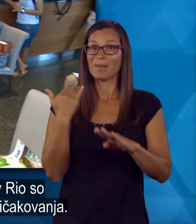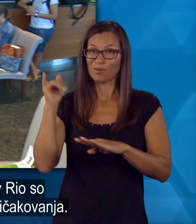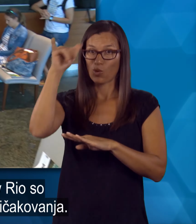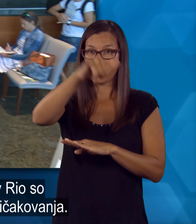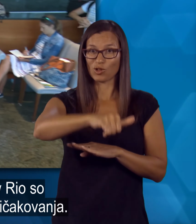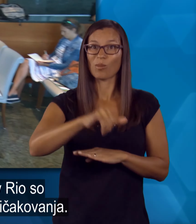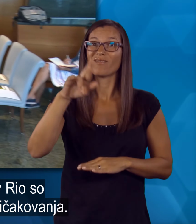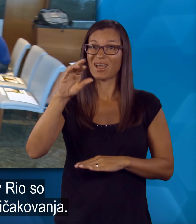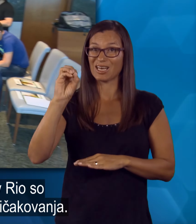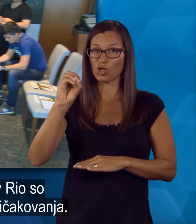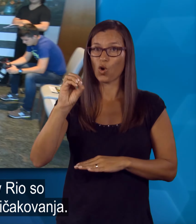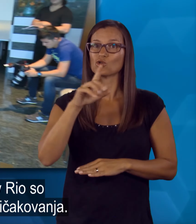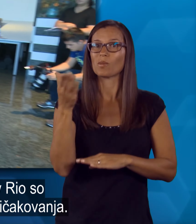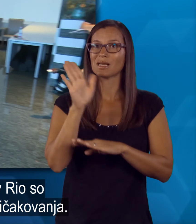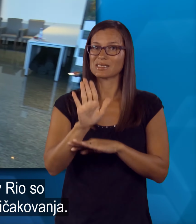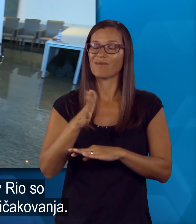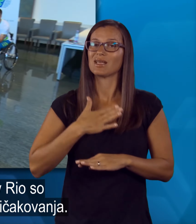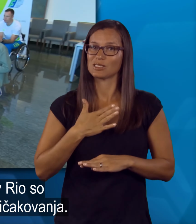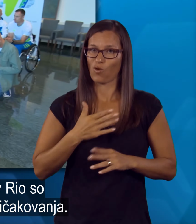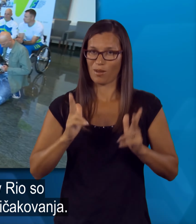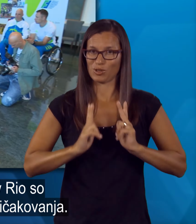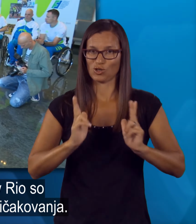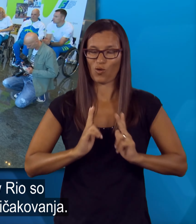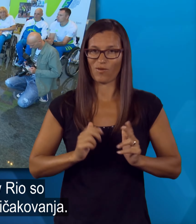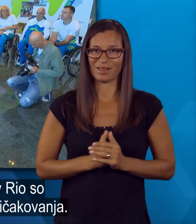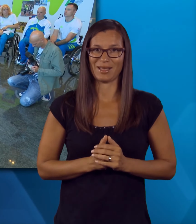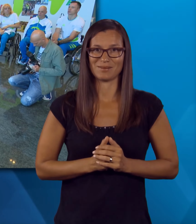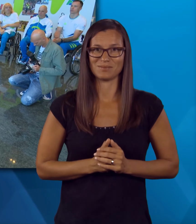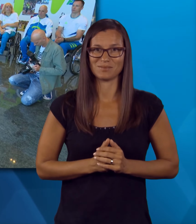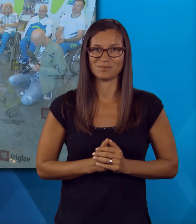Pred poletom v Rio so predstavili svoja pričakovanja.